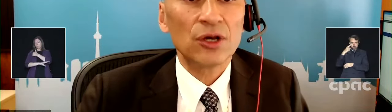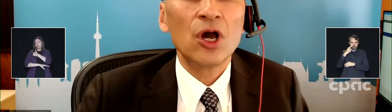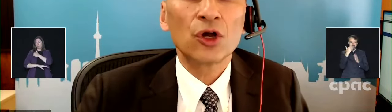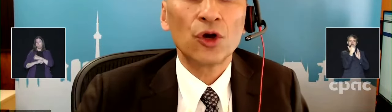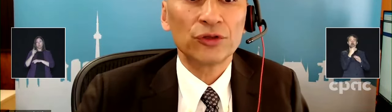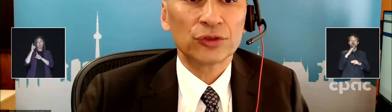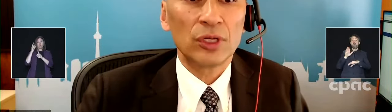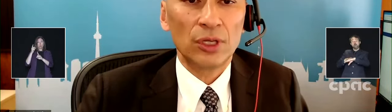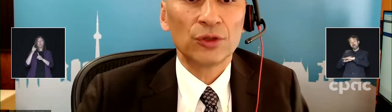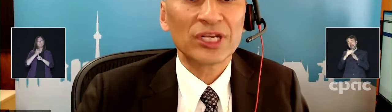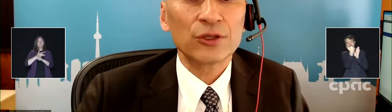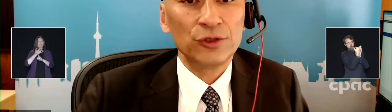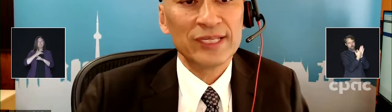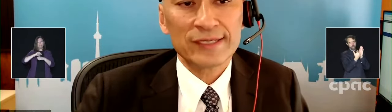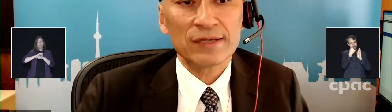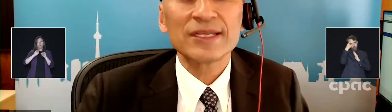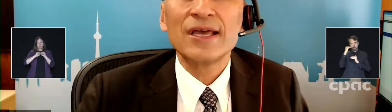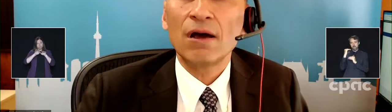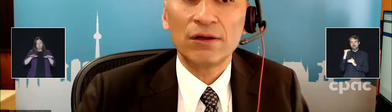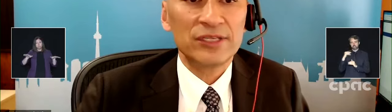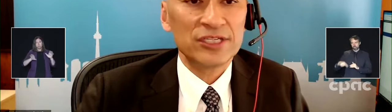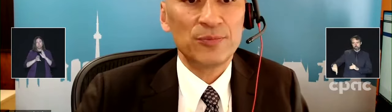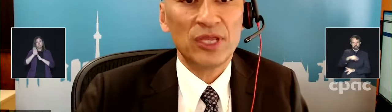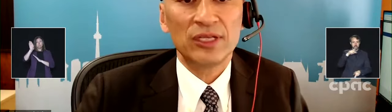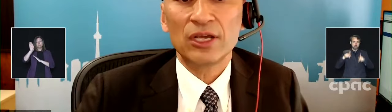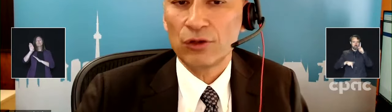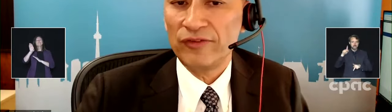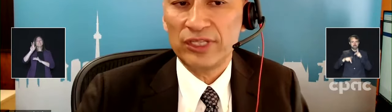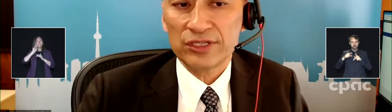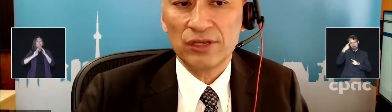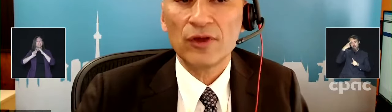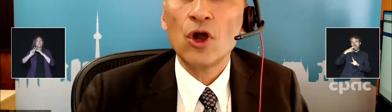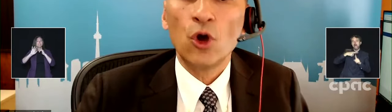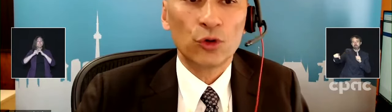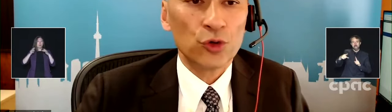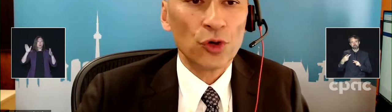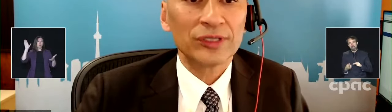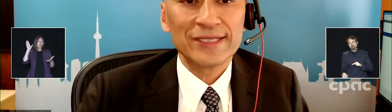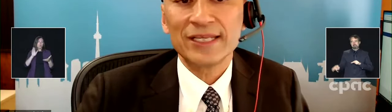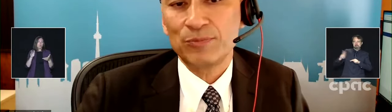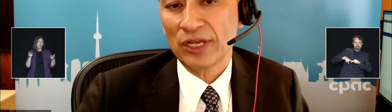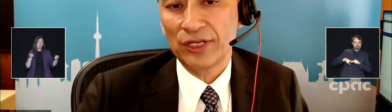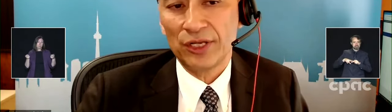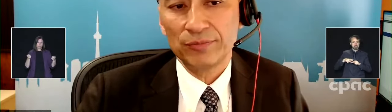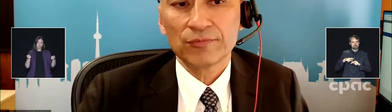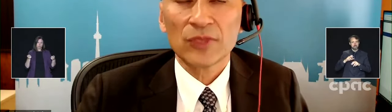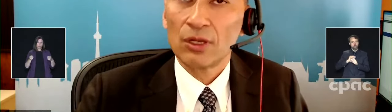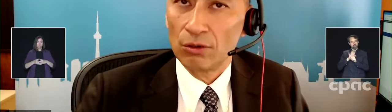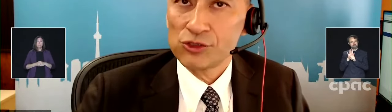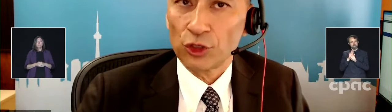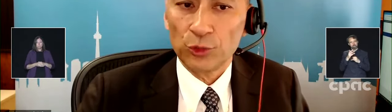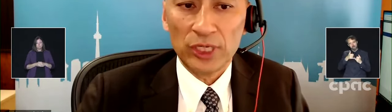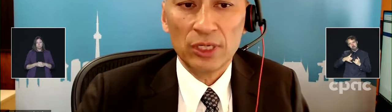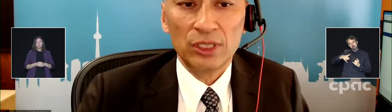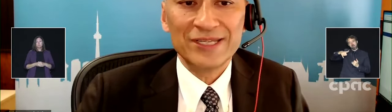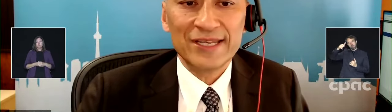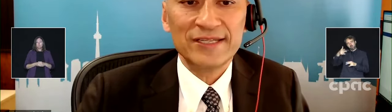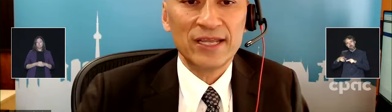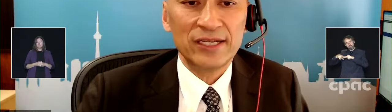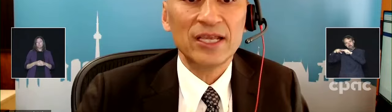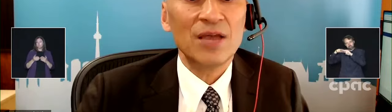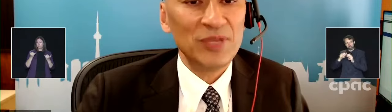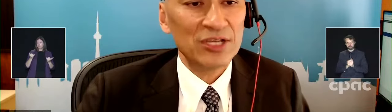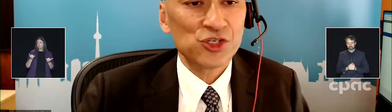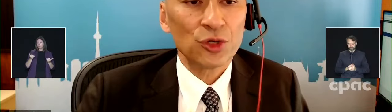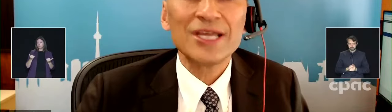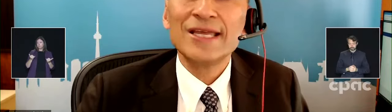population contre une recrudescence anticipée de la COVID-19 au cours de cette période. Aujourd'hui, le